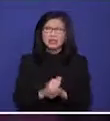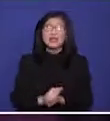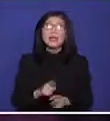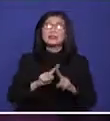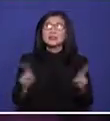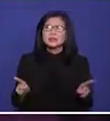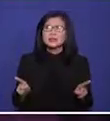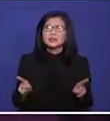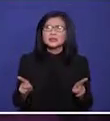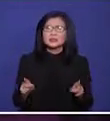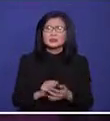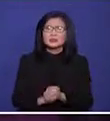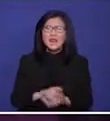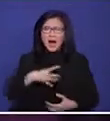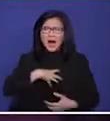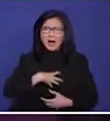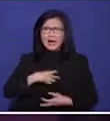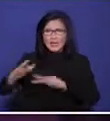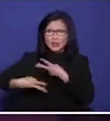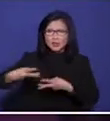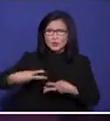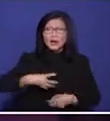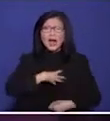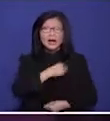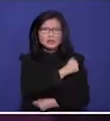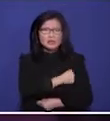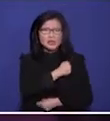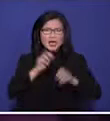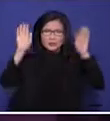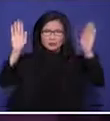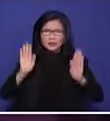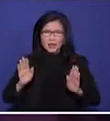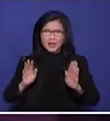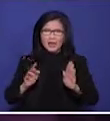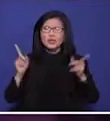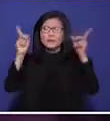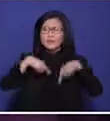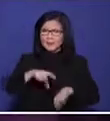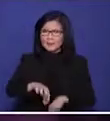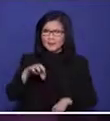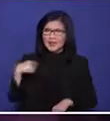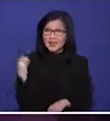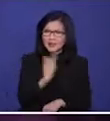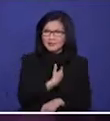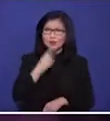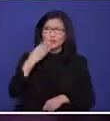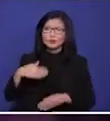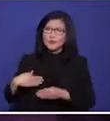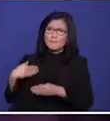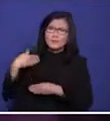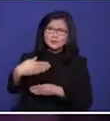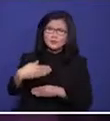tetapi pemenuhan hak ekonomi, hak sosial dan budaya menjadi pilihan kami untuk memajukan